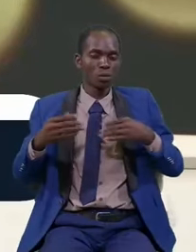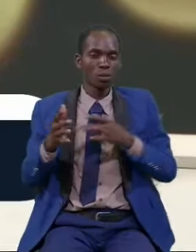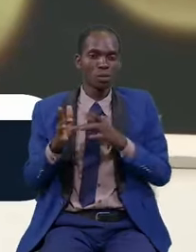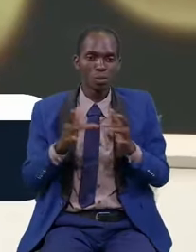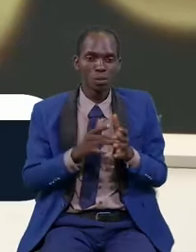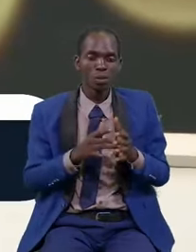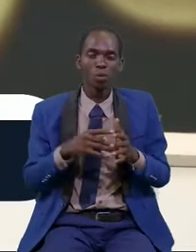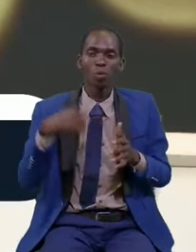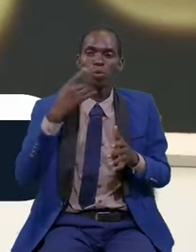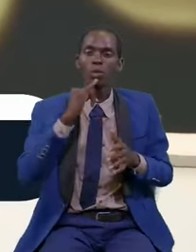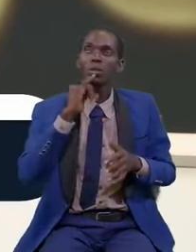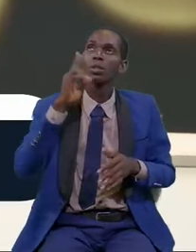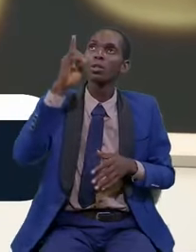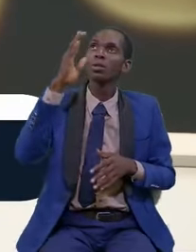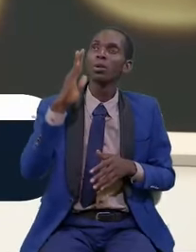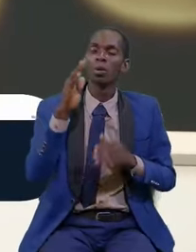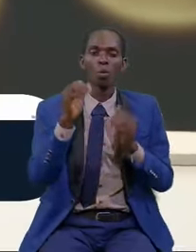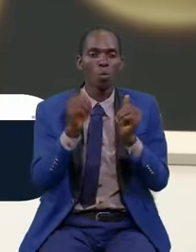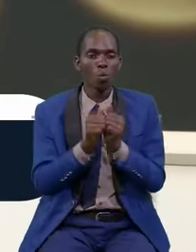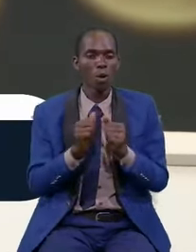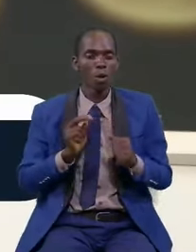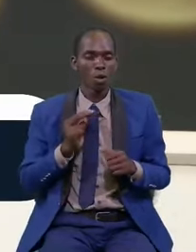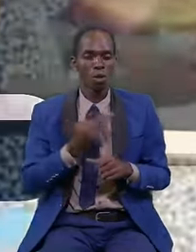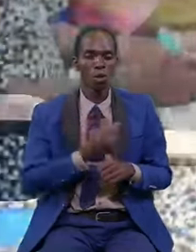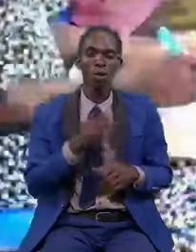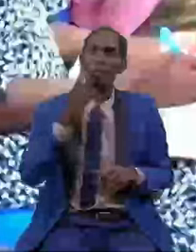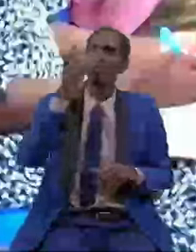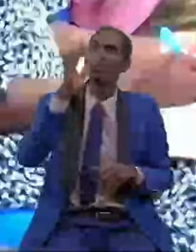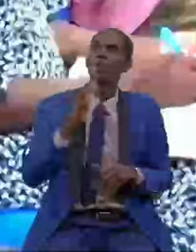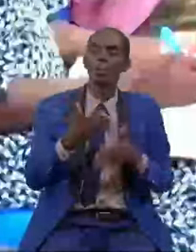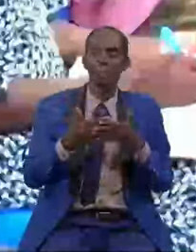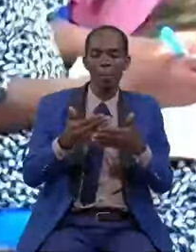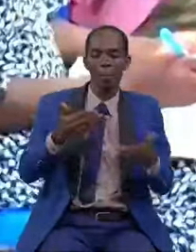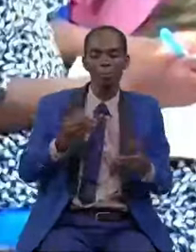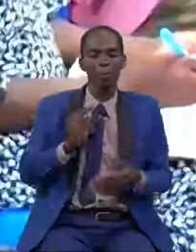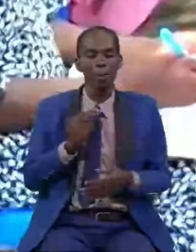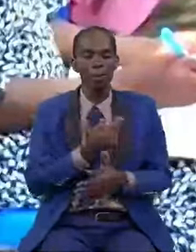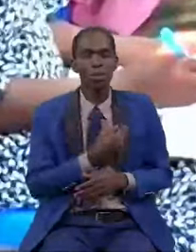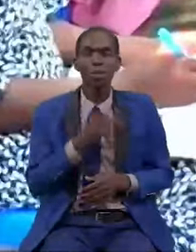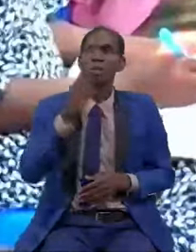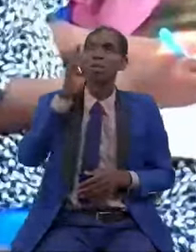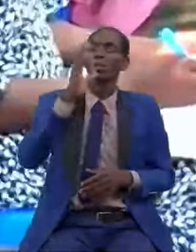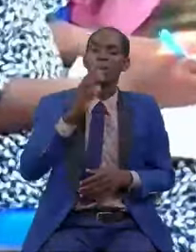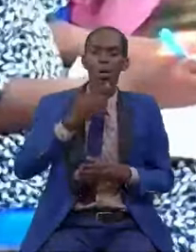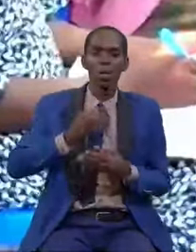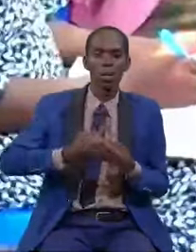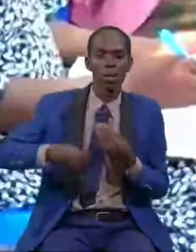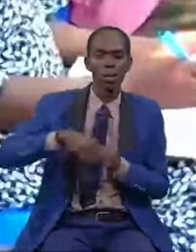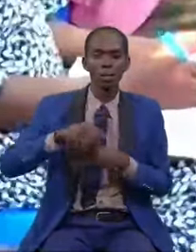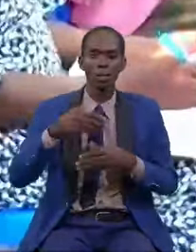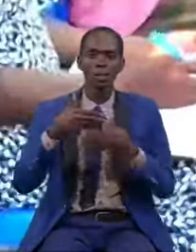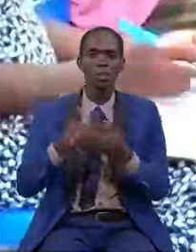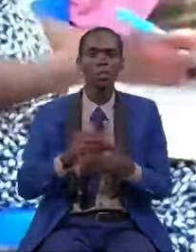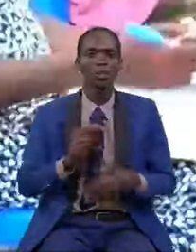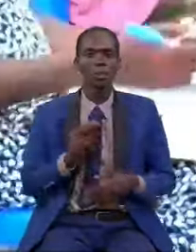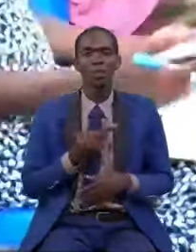avec nous, Dieu en nous, Dieu devant nous, Dieu autour de nous.